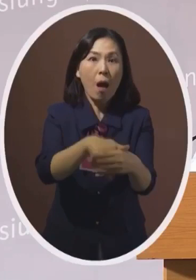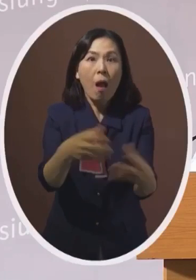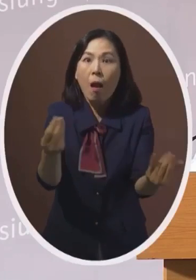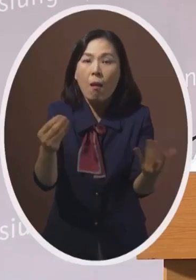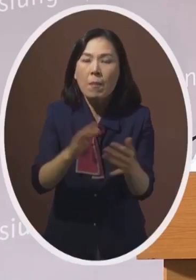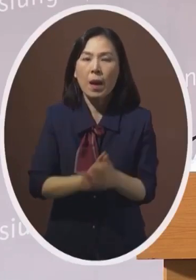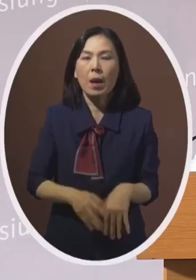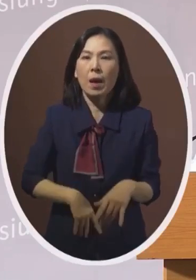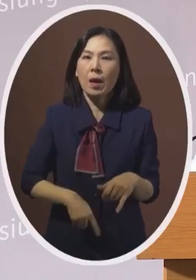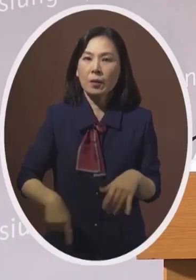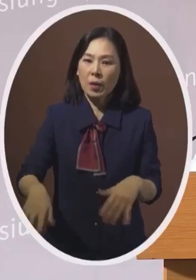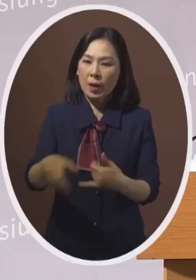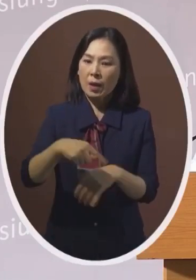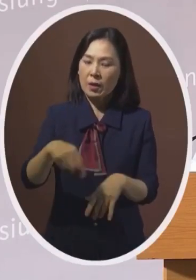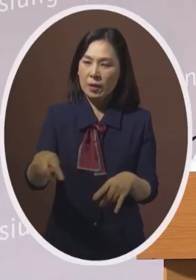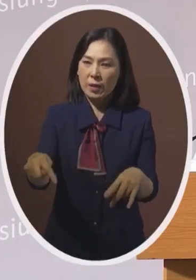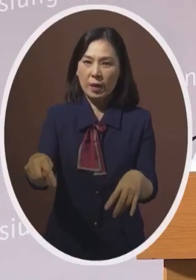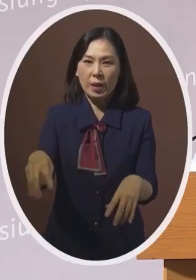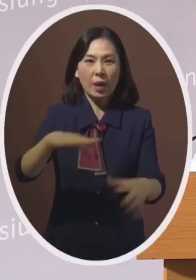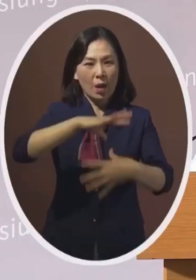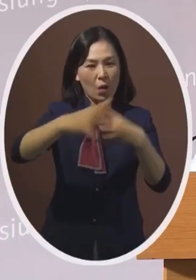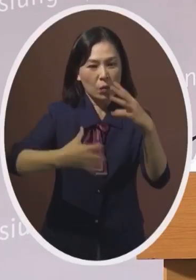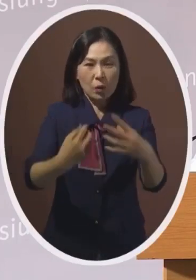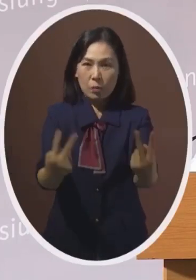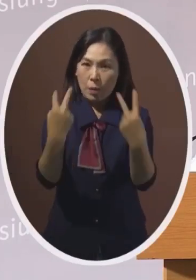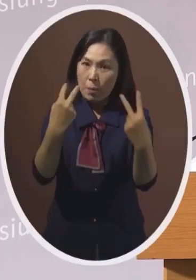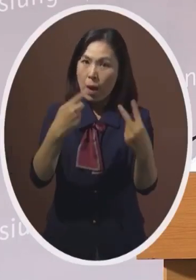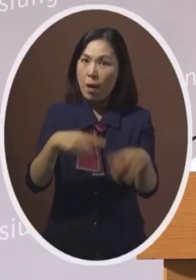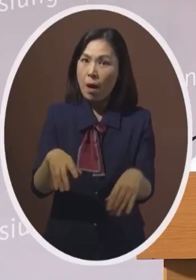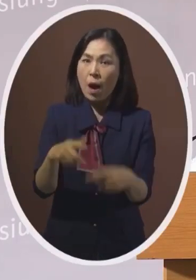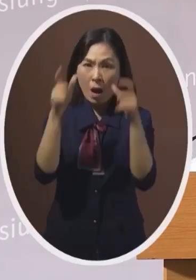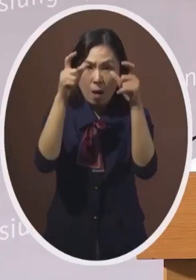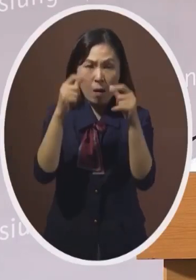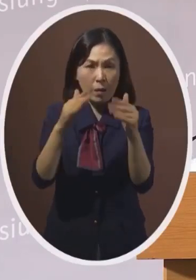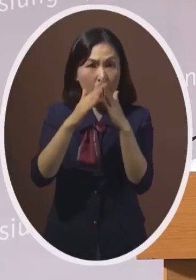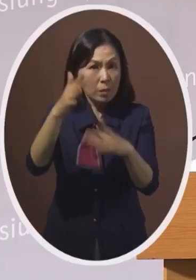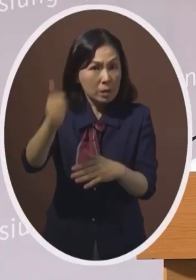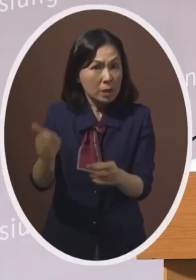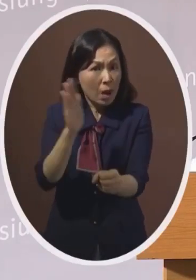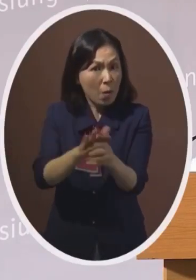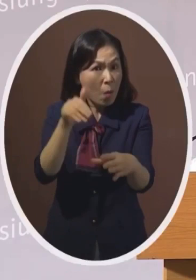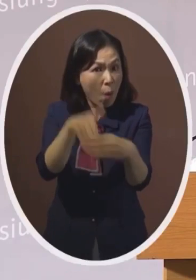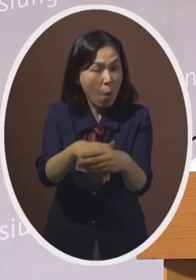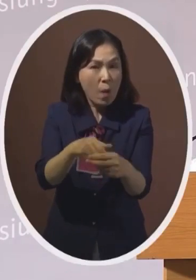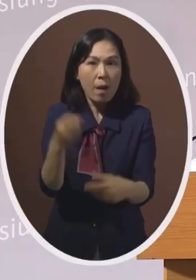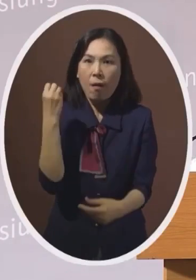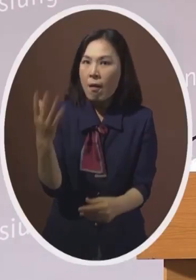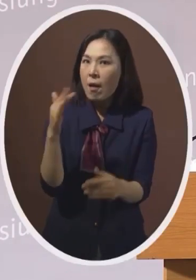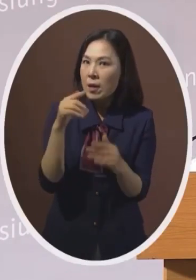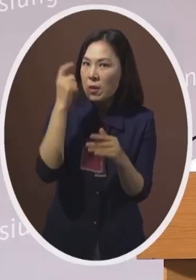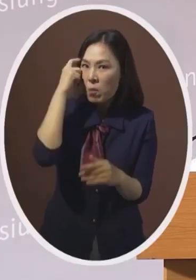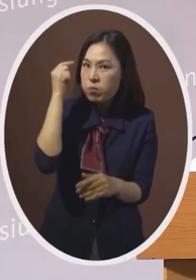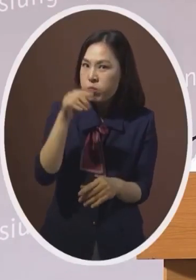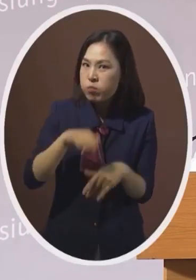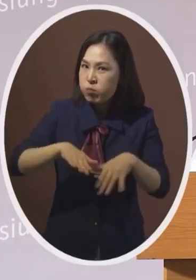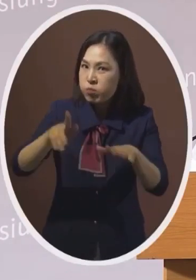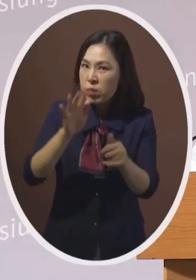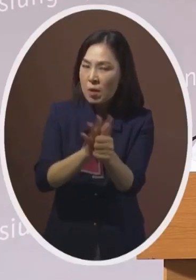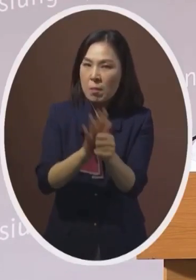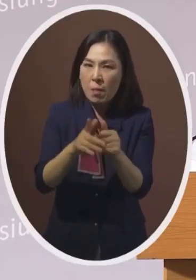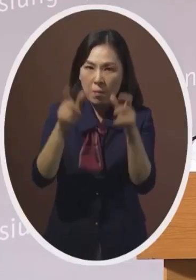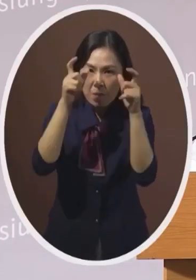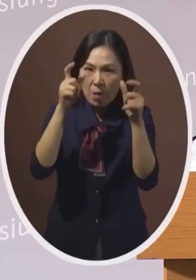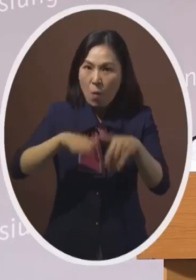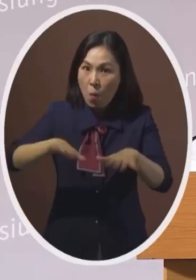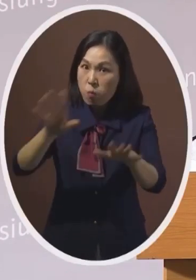湾、全世界人都在看高雄市长的补选，是不是有新市长、有新民意能够推动高雄的建